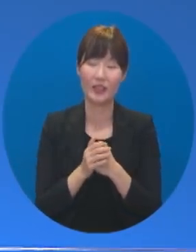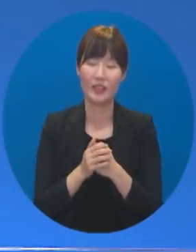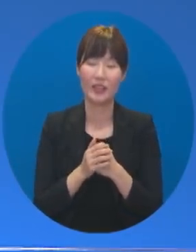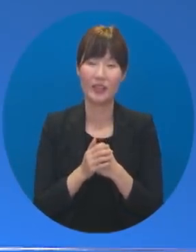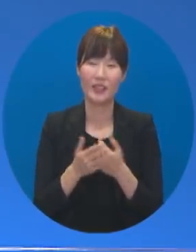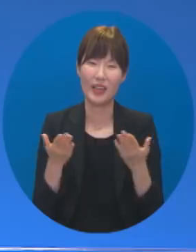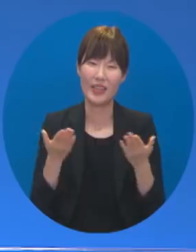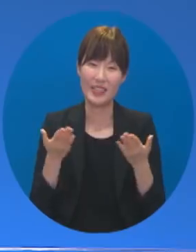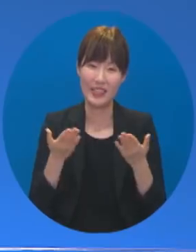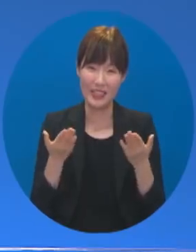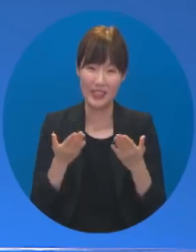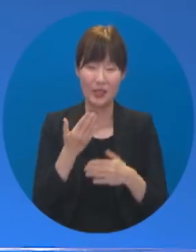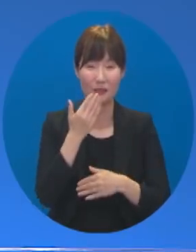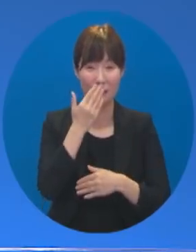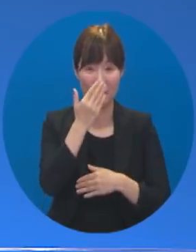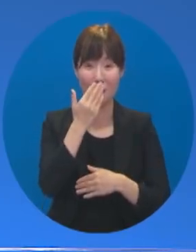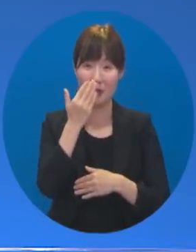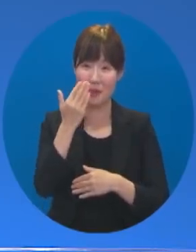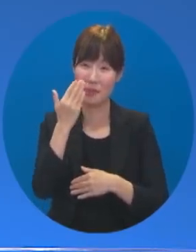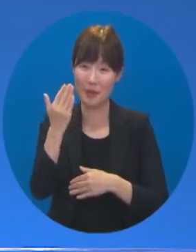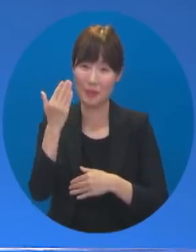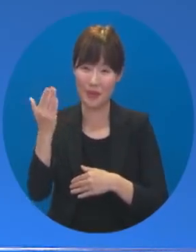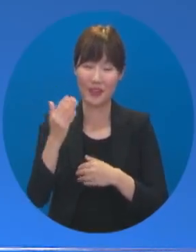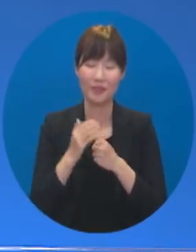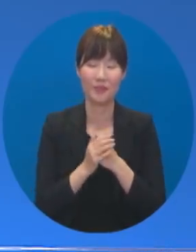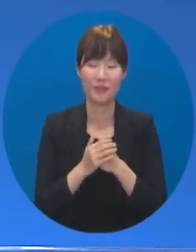했거든요. 그러면서 느낀 것이